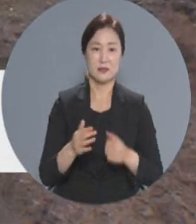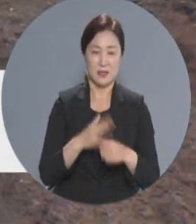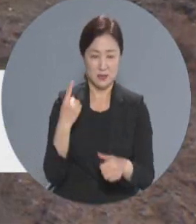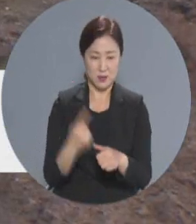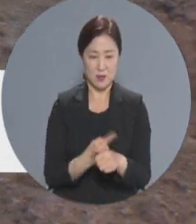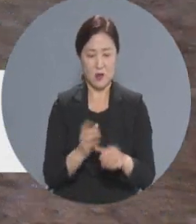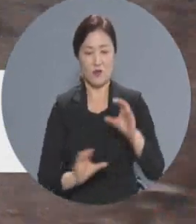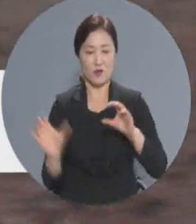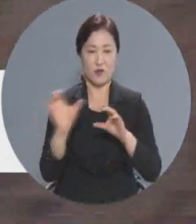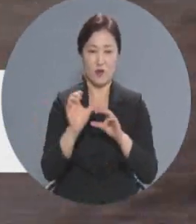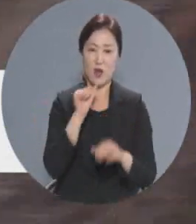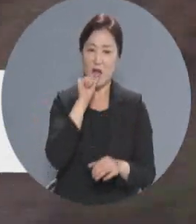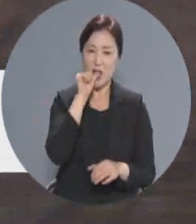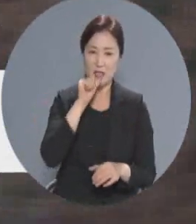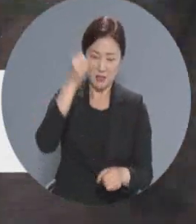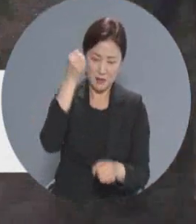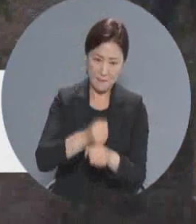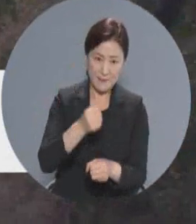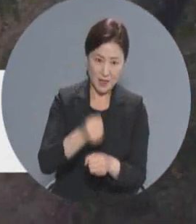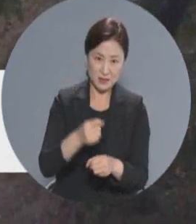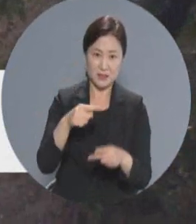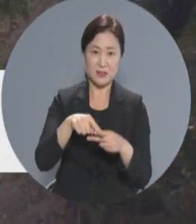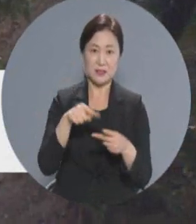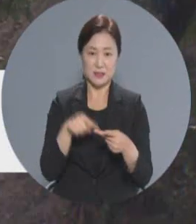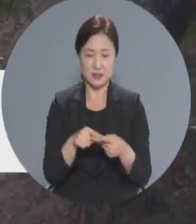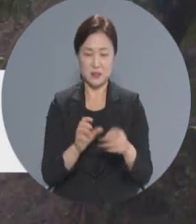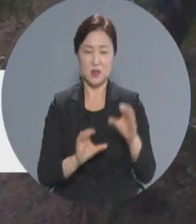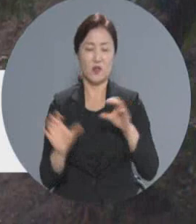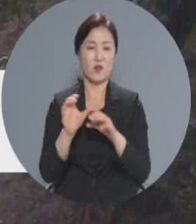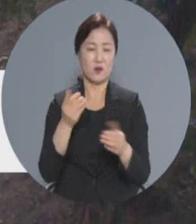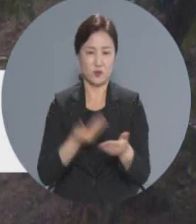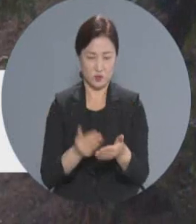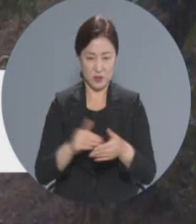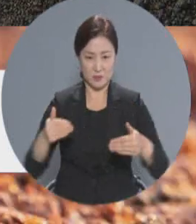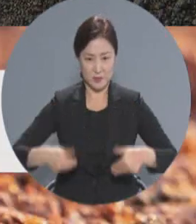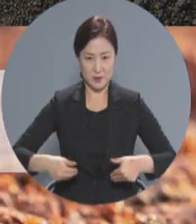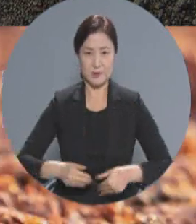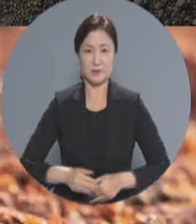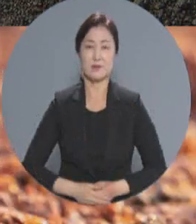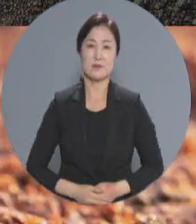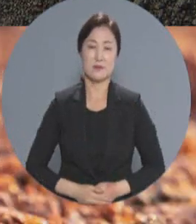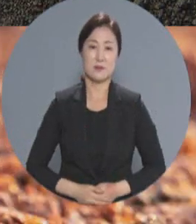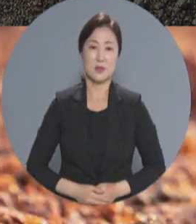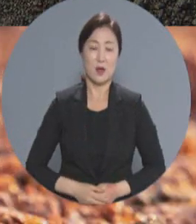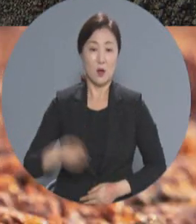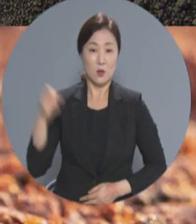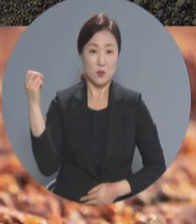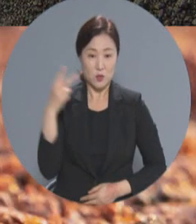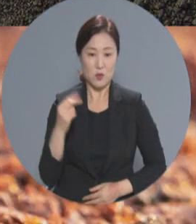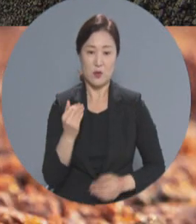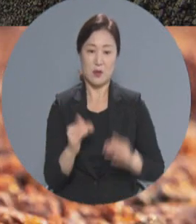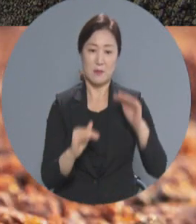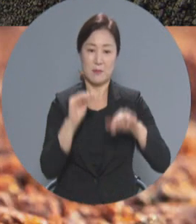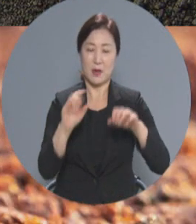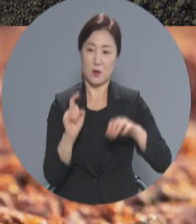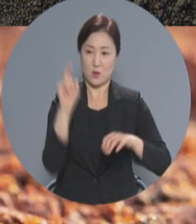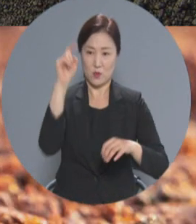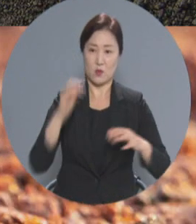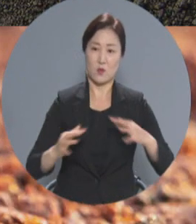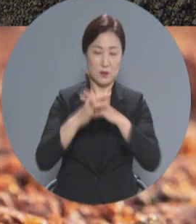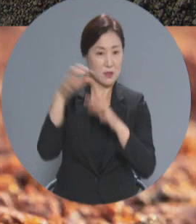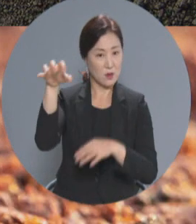거기에 따라서 보완적으로 뭐 철근을 박아가지고 뭔가를 보강을 했었어야 되는데. 게다가 마을 위쪽 공사